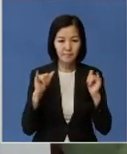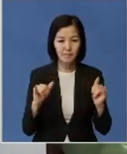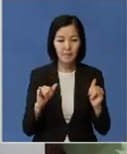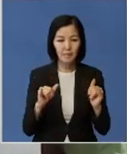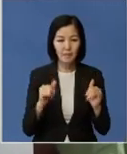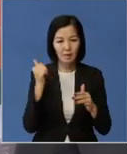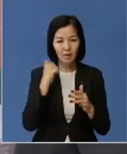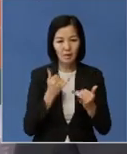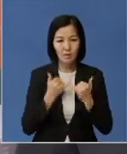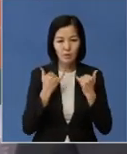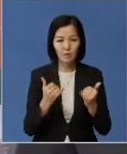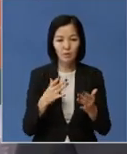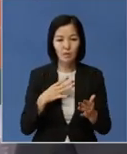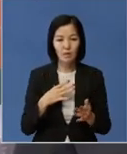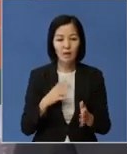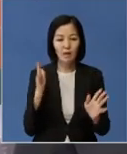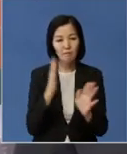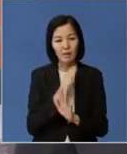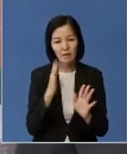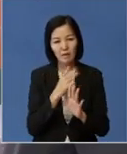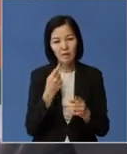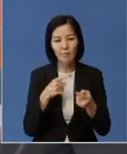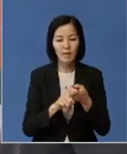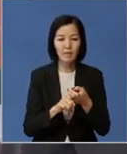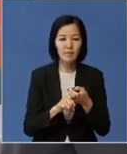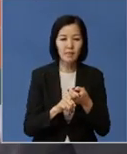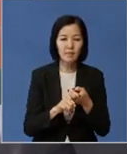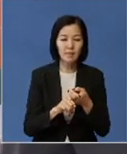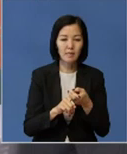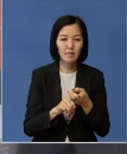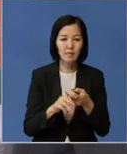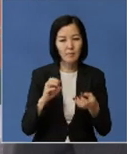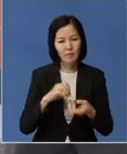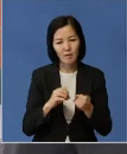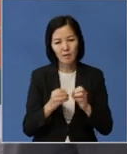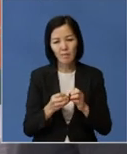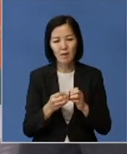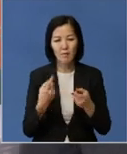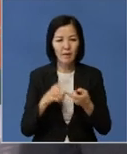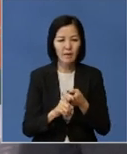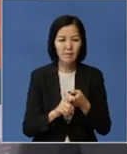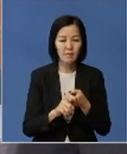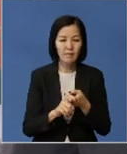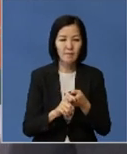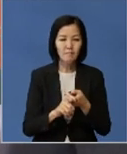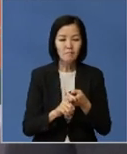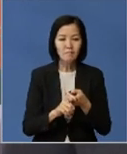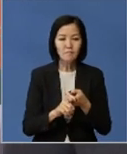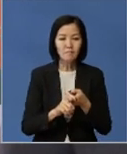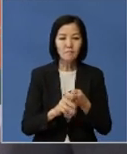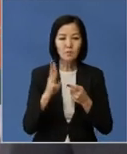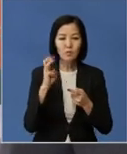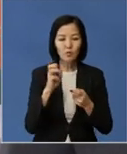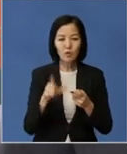қарттар игілігі үшін. Тағдырдың әртүрлі жағдайымен, өмірдің тәлкегімен оны ішкім-ішкімнің алдына шығып келген жоқ. Осында